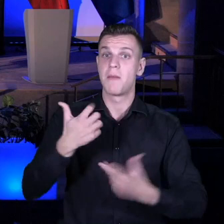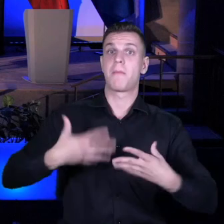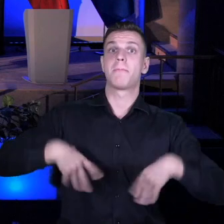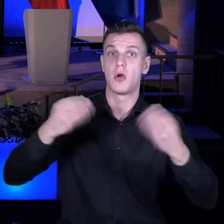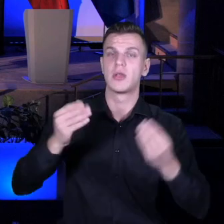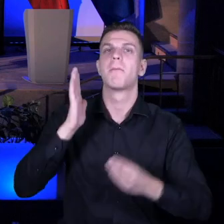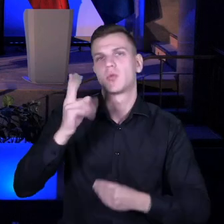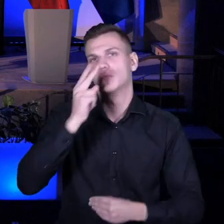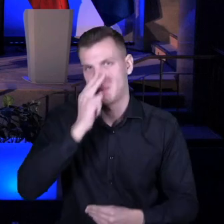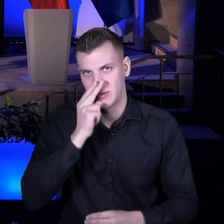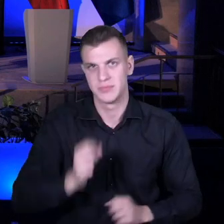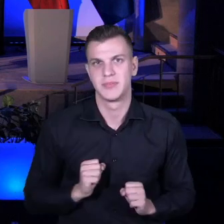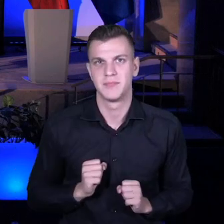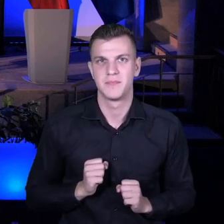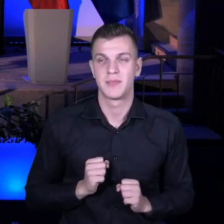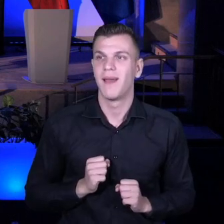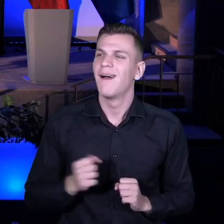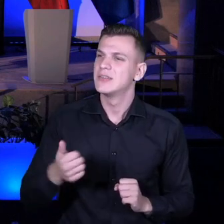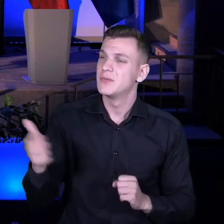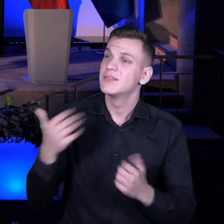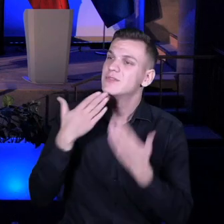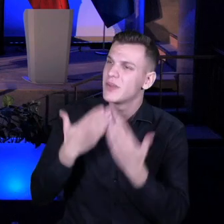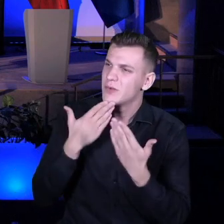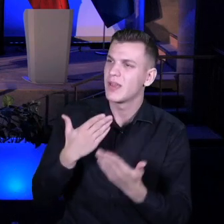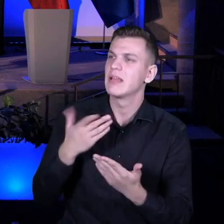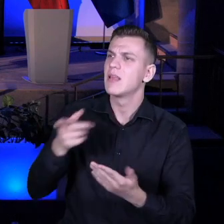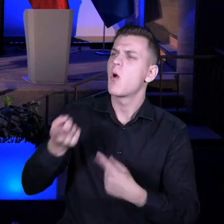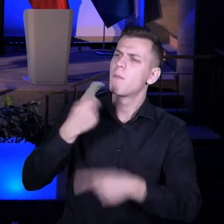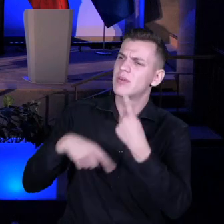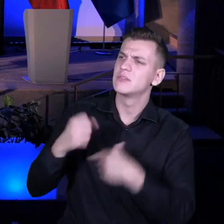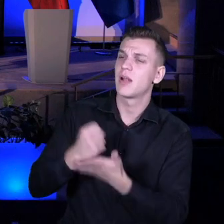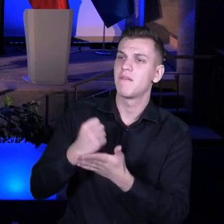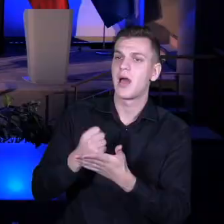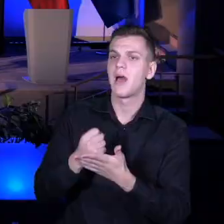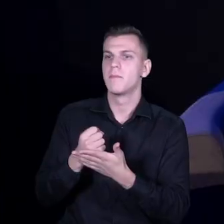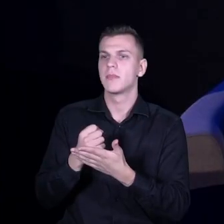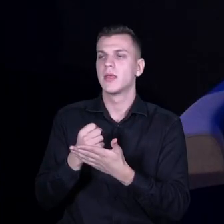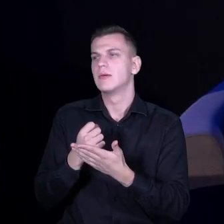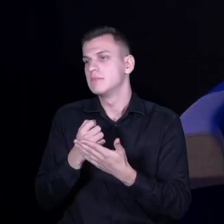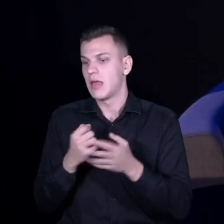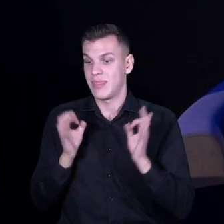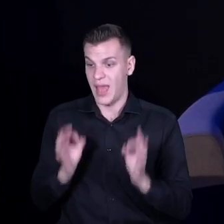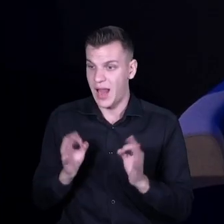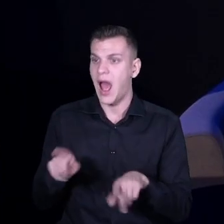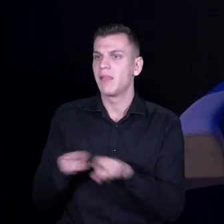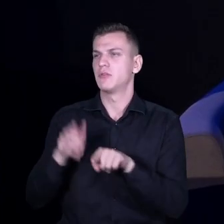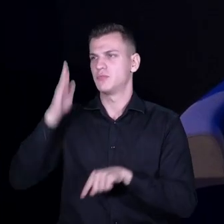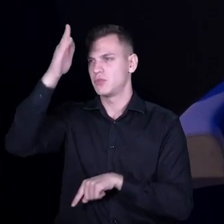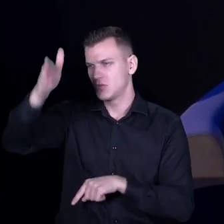Dziękuję bardzo. Dzięki, że powiedziałaś o zarówno takim oddolnym, jak i odgórnym podejściu, bo wydaje mi się, że te podejścia muszą się